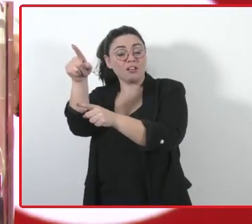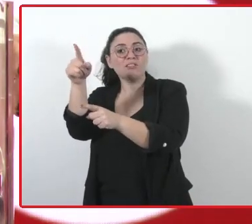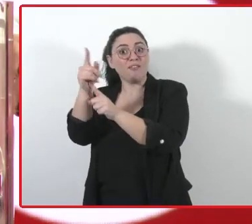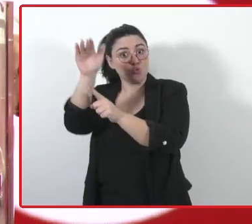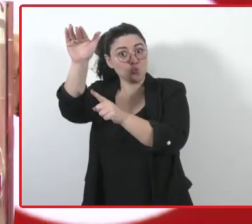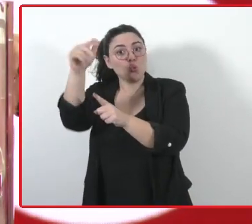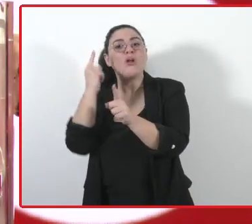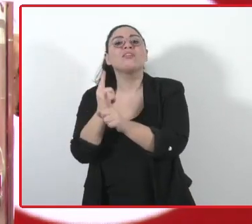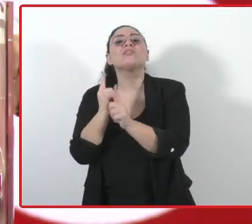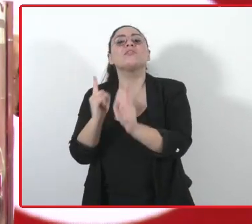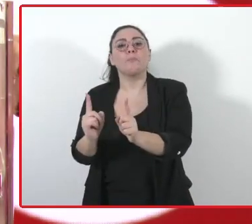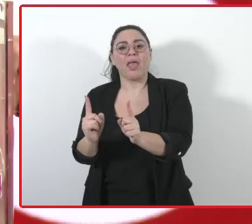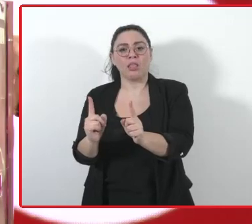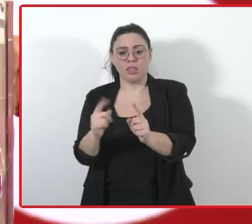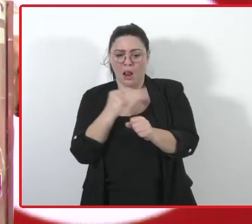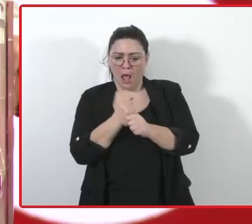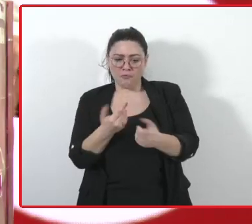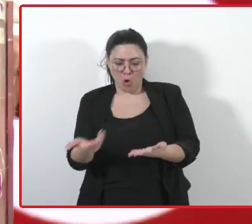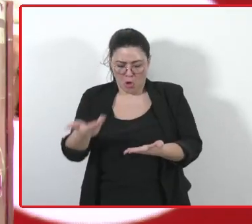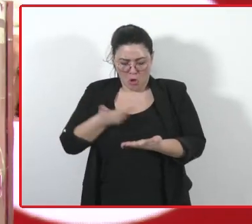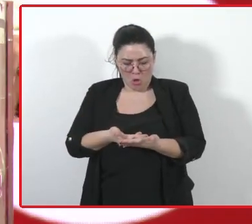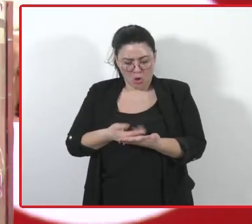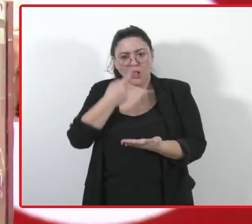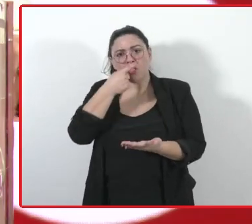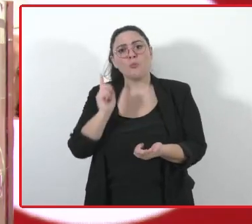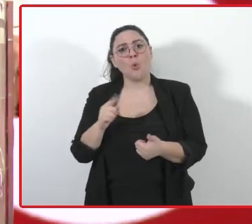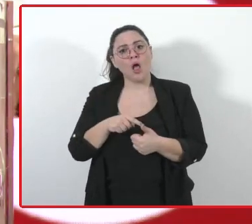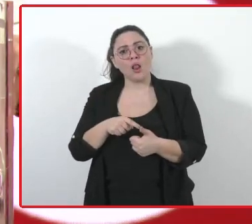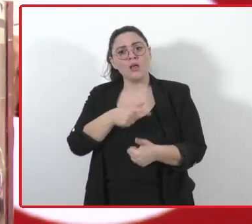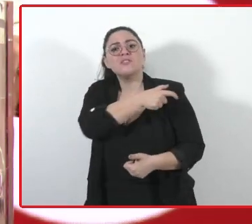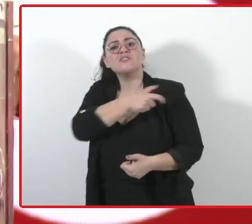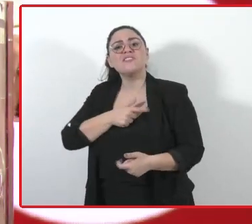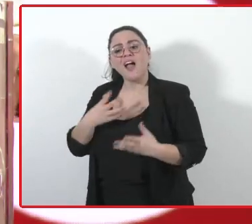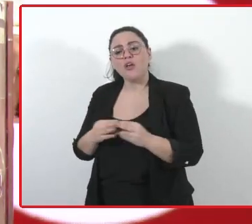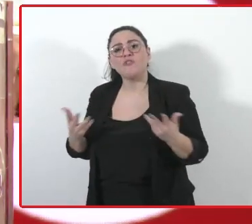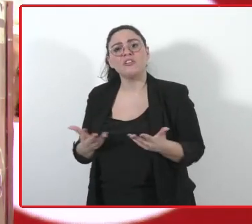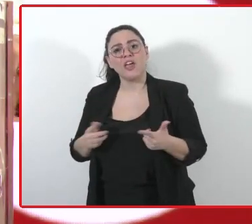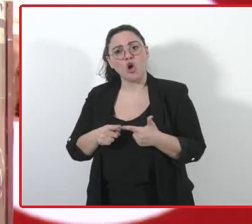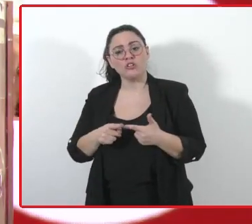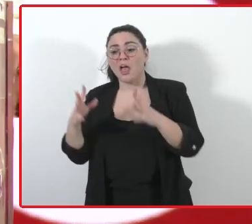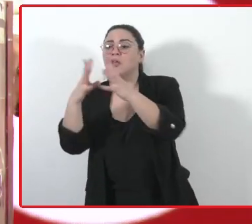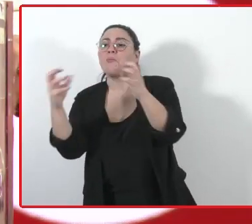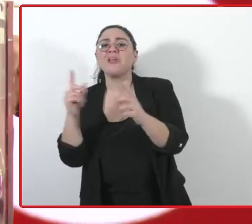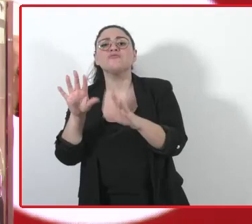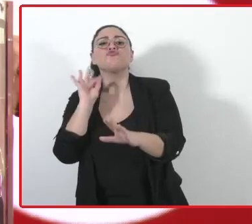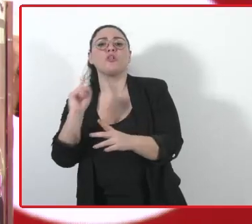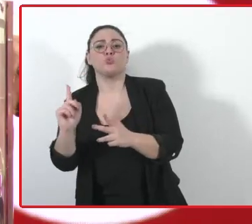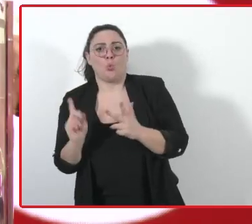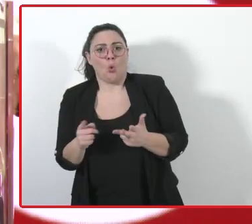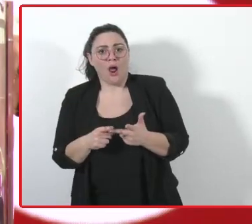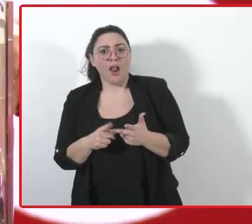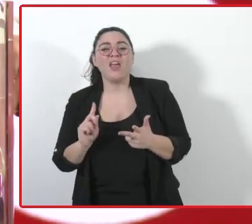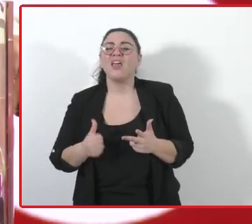tipologia del lavoro che ti offrono dalla qualità dell'azione sindacale dalle scelte che le imprese fanno e soprattutto